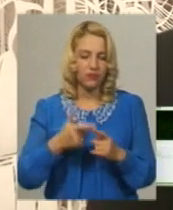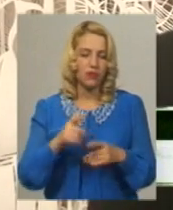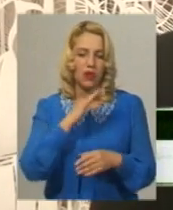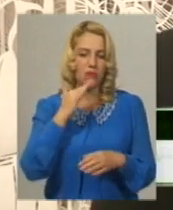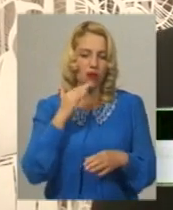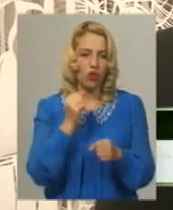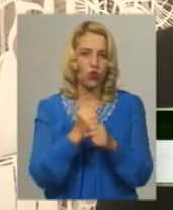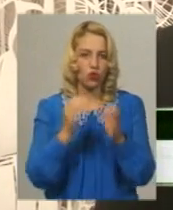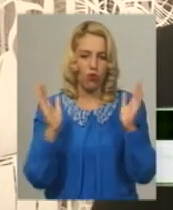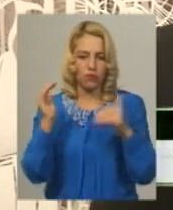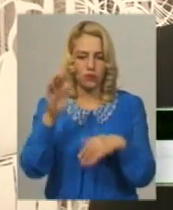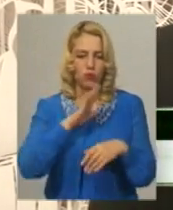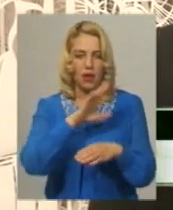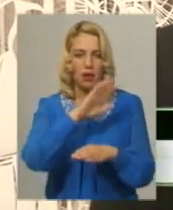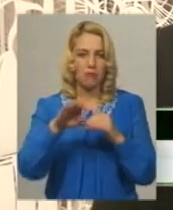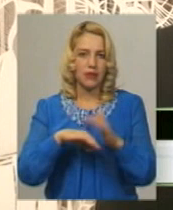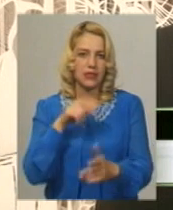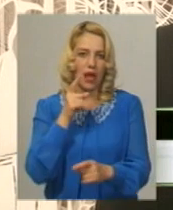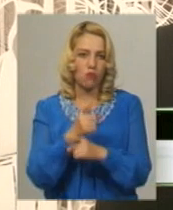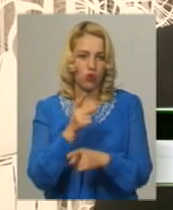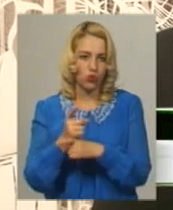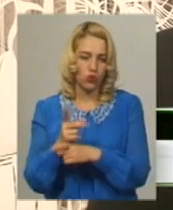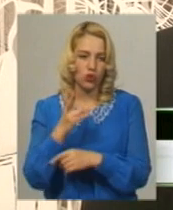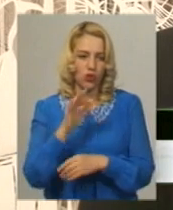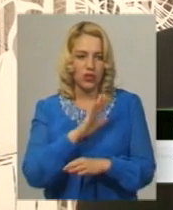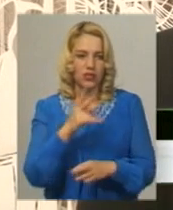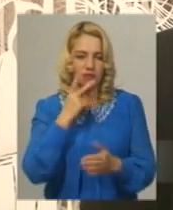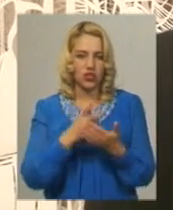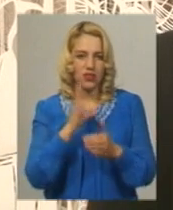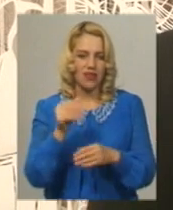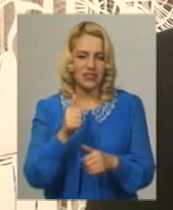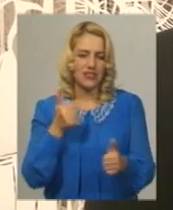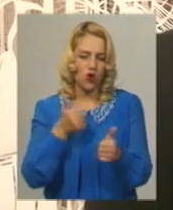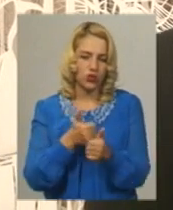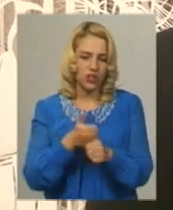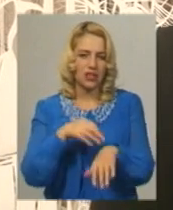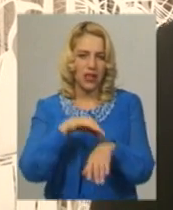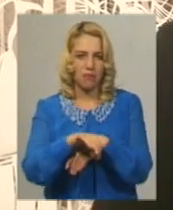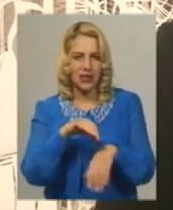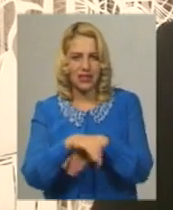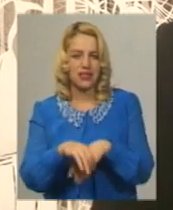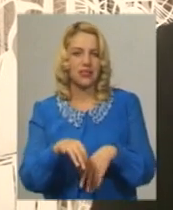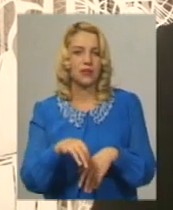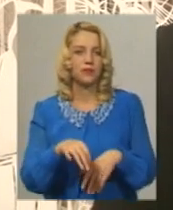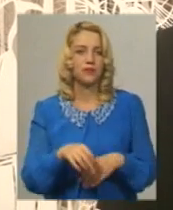забороною, але незважаючи на усі гоніння, на тюрми, репресії,